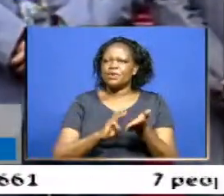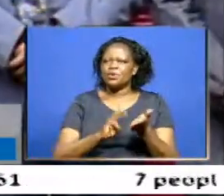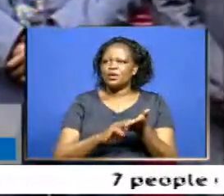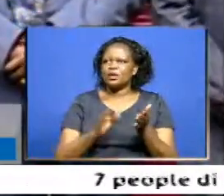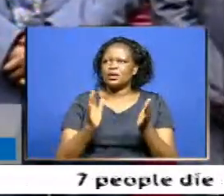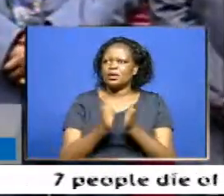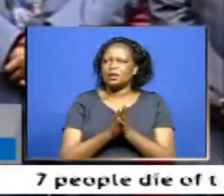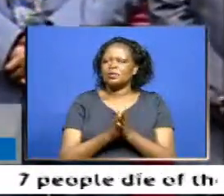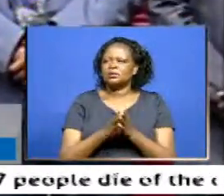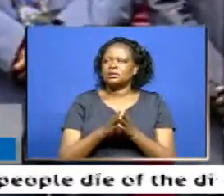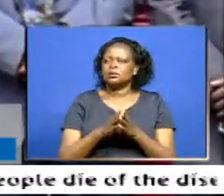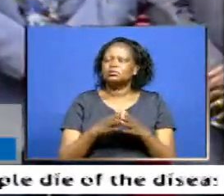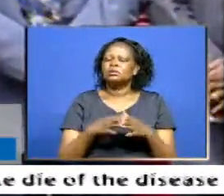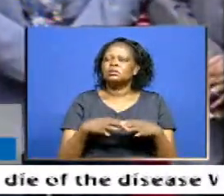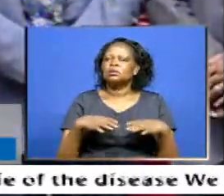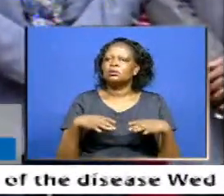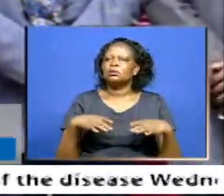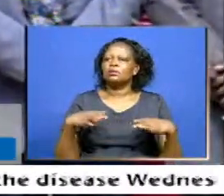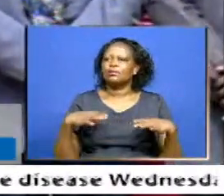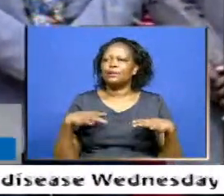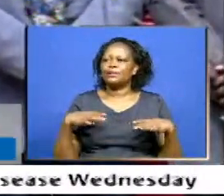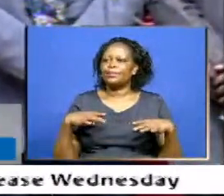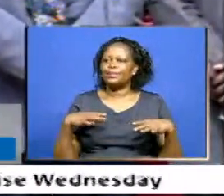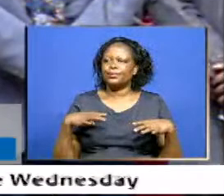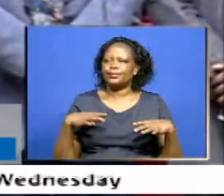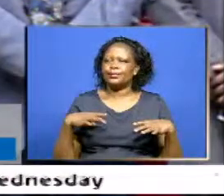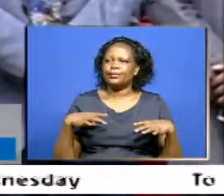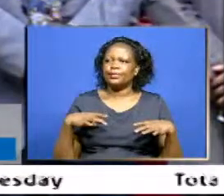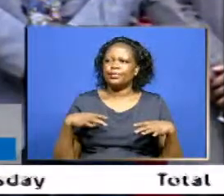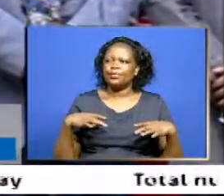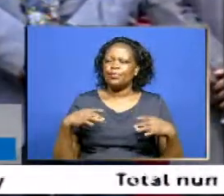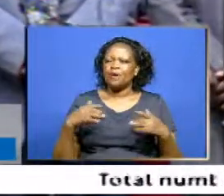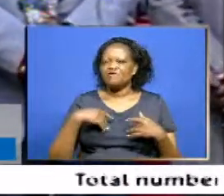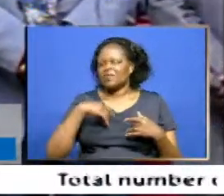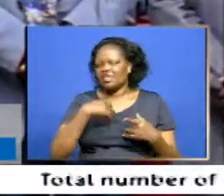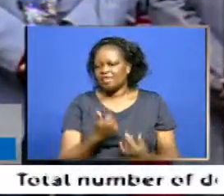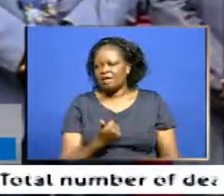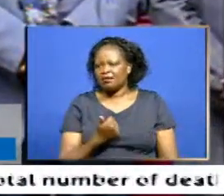rafiki yangu huko. Tuko hapa na Catherine. Tuko hapa na